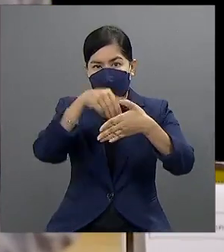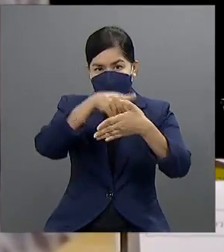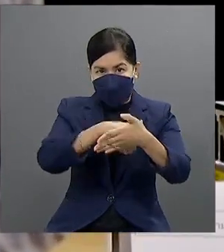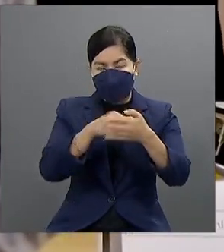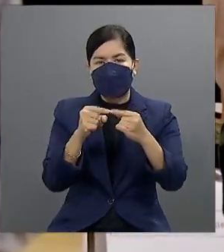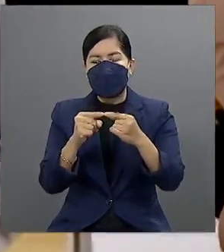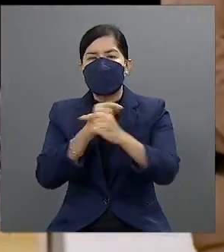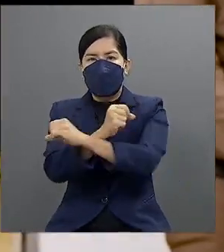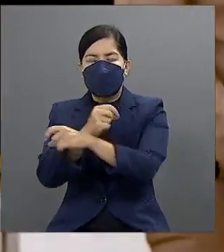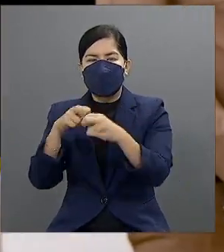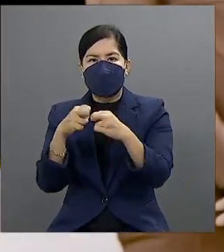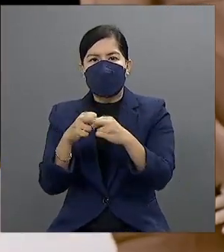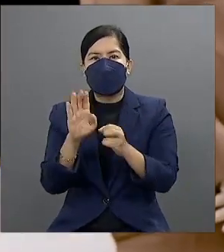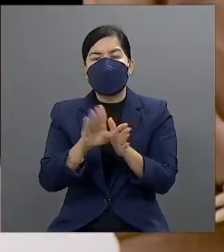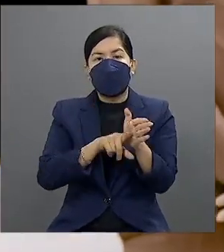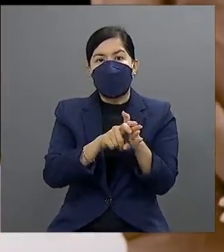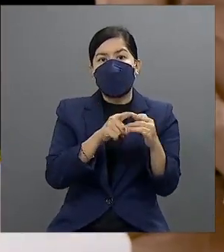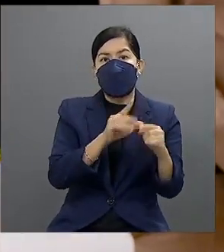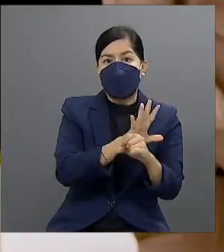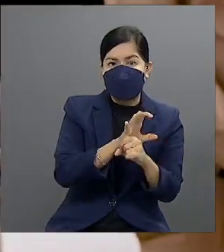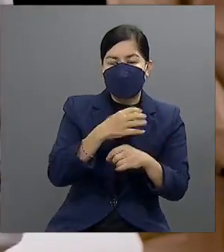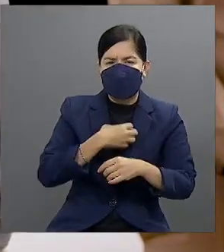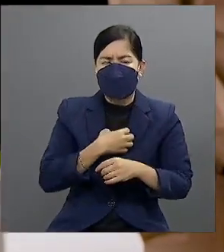ไปใช้สิทธิ์เลือกตั้งกันเยอะๆนะครับ